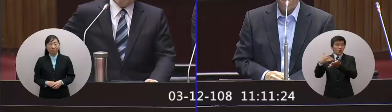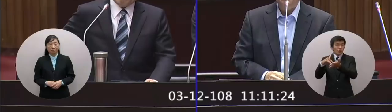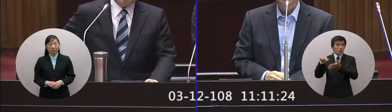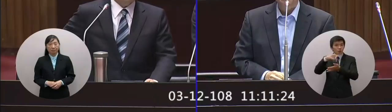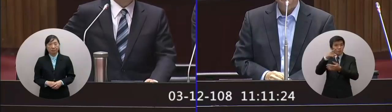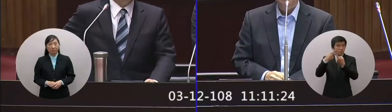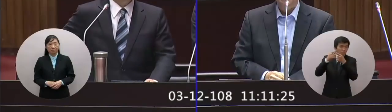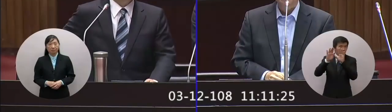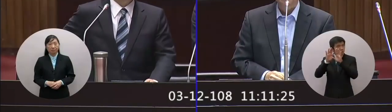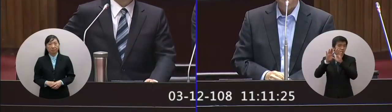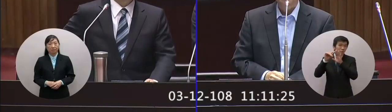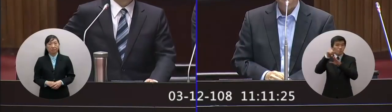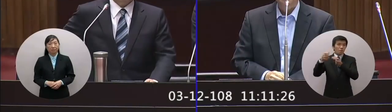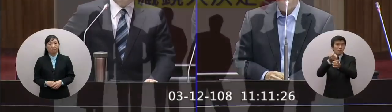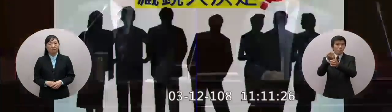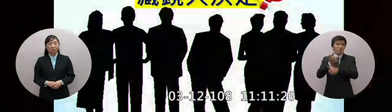人，